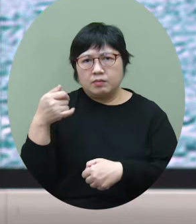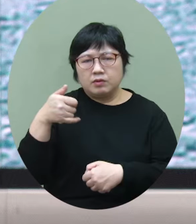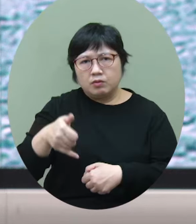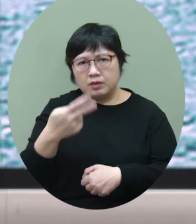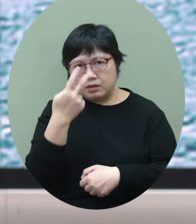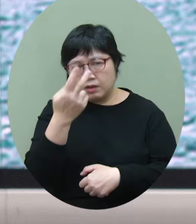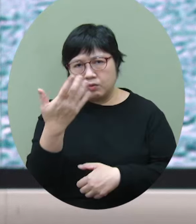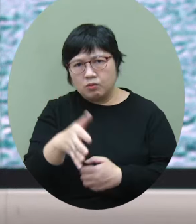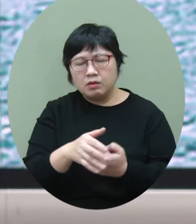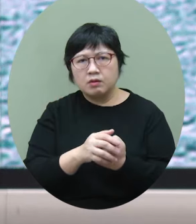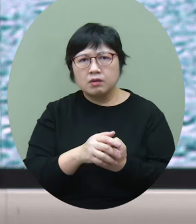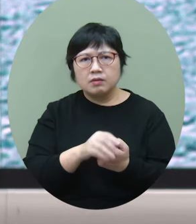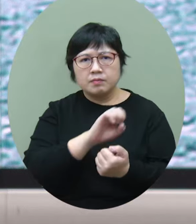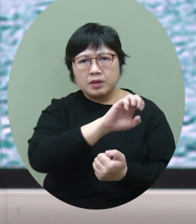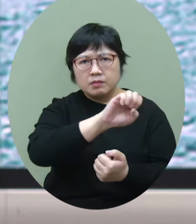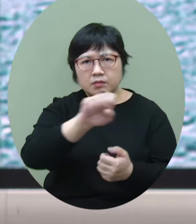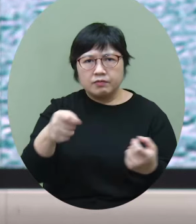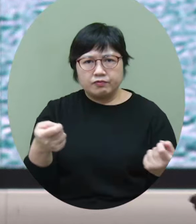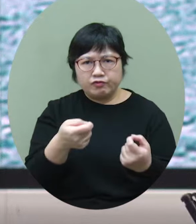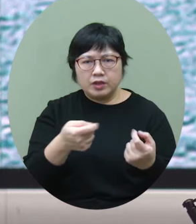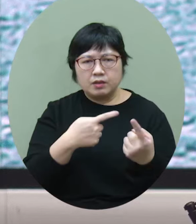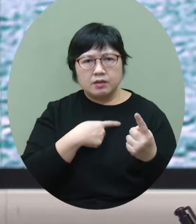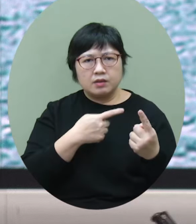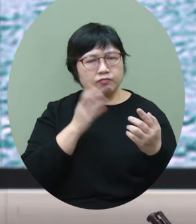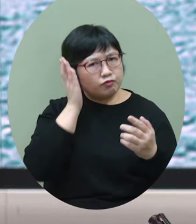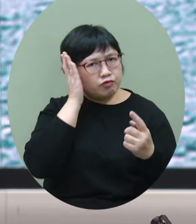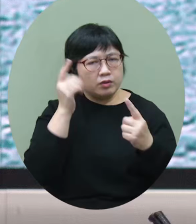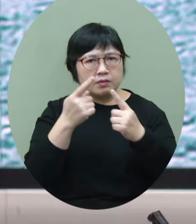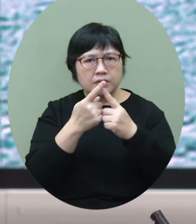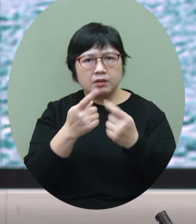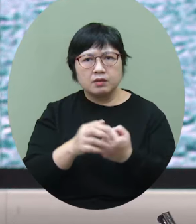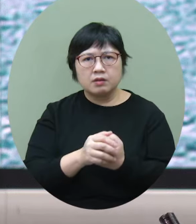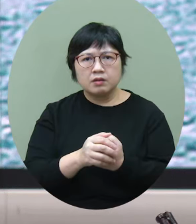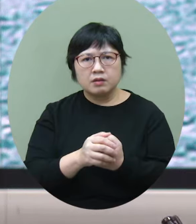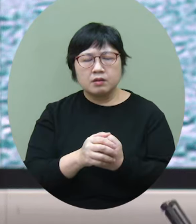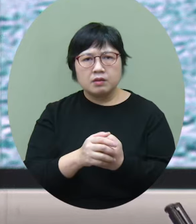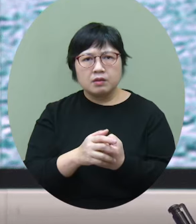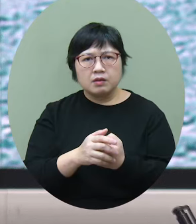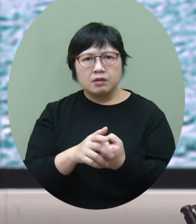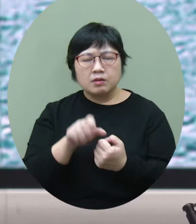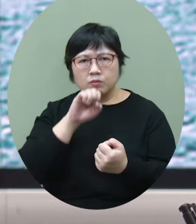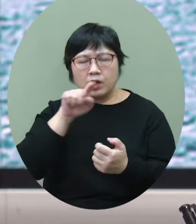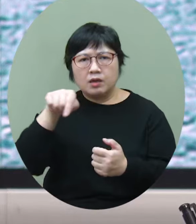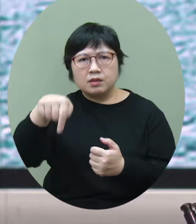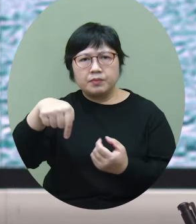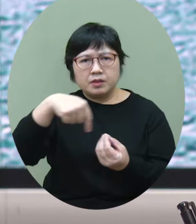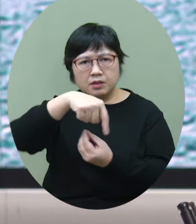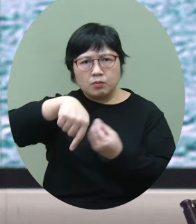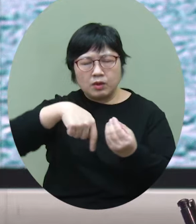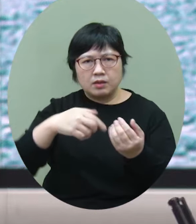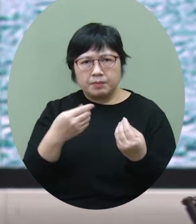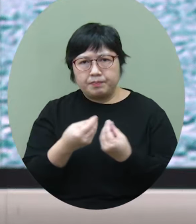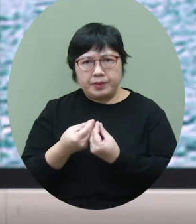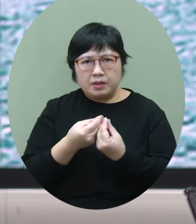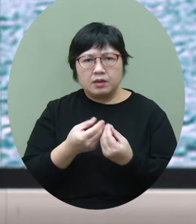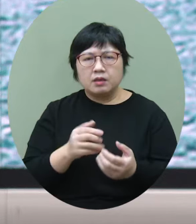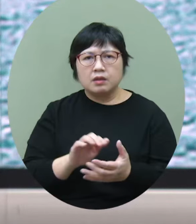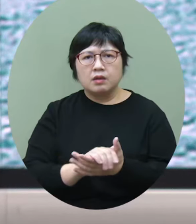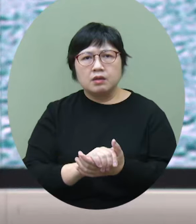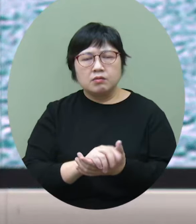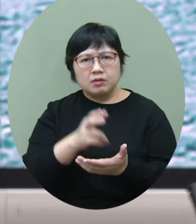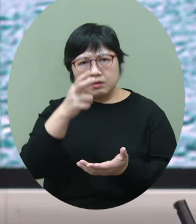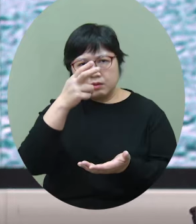過啦，同埋都問過一啲附近嘅居民，其實佢哋都透露咧入面個環境係比較逼嘅。其實咧 ，CHP 有冇落去睇過